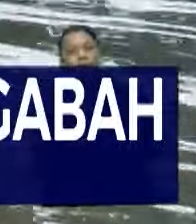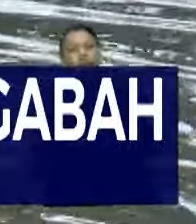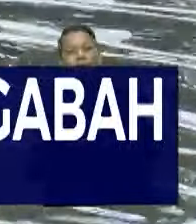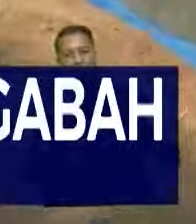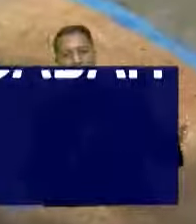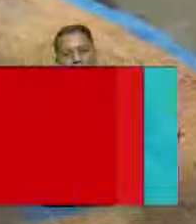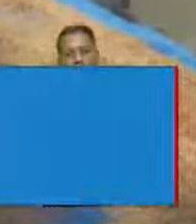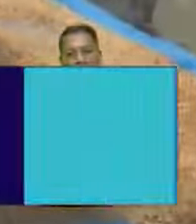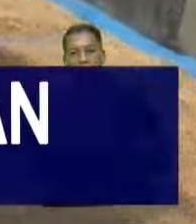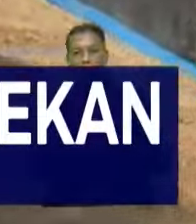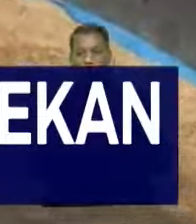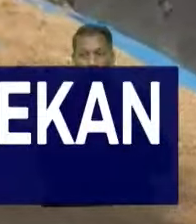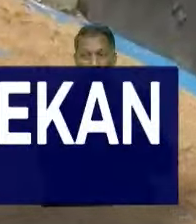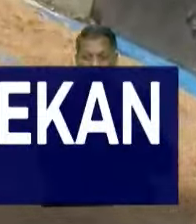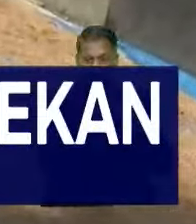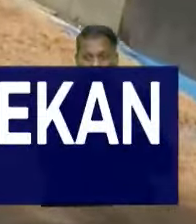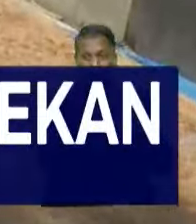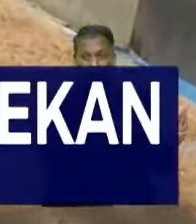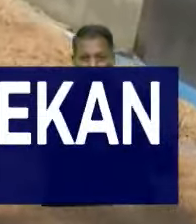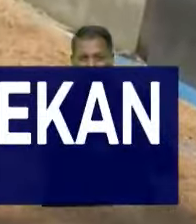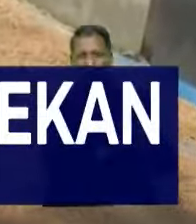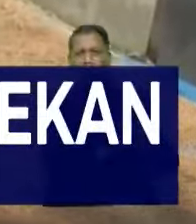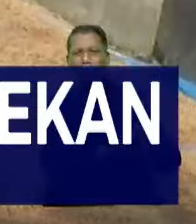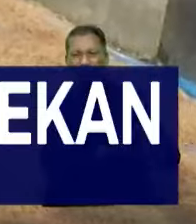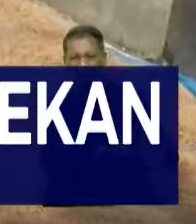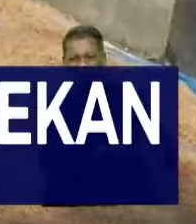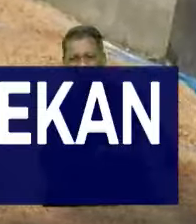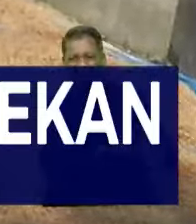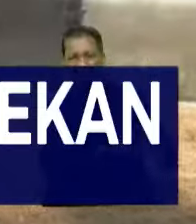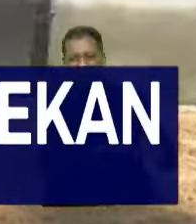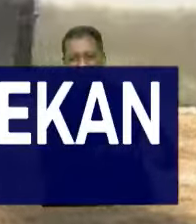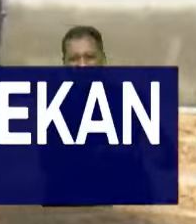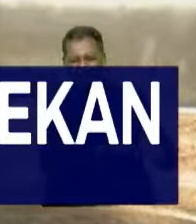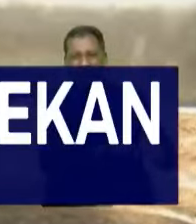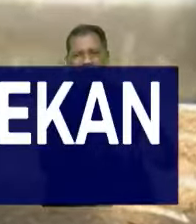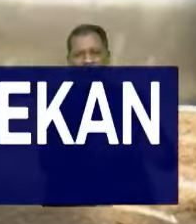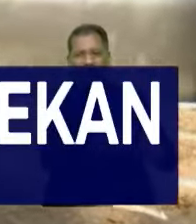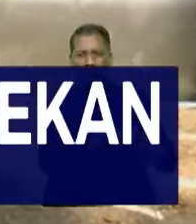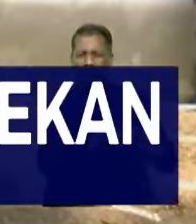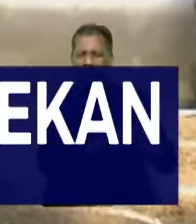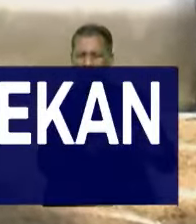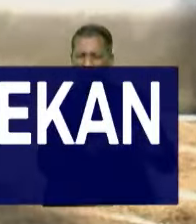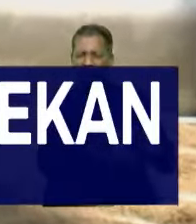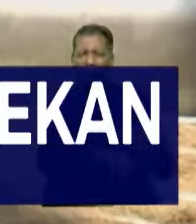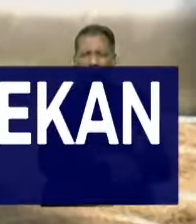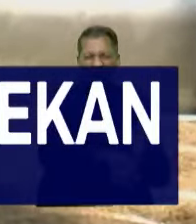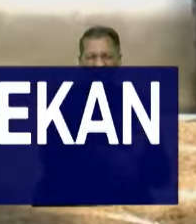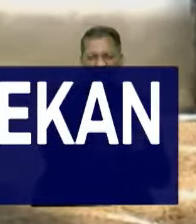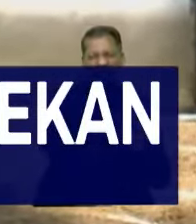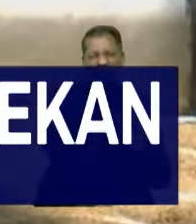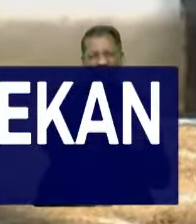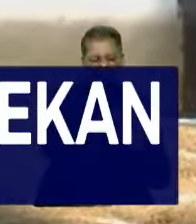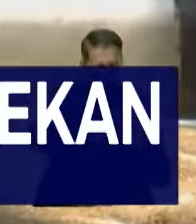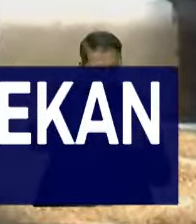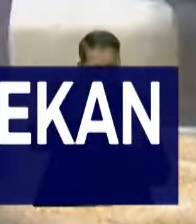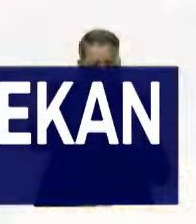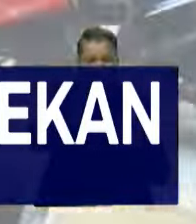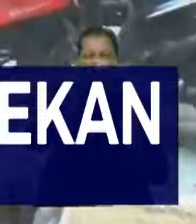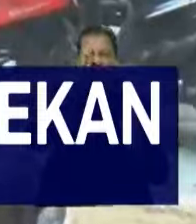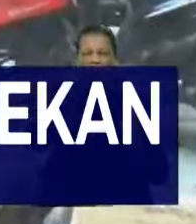ditutup namun akibat lama terendam banjir gabah-gabah pengeluarkan bau menyengat mirip bau fermentasi minuman keras jenis